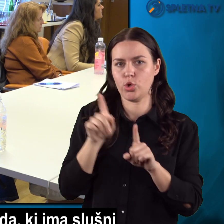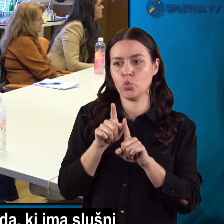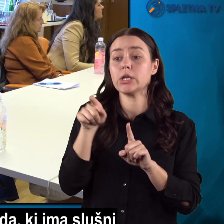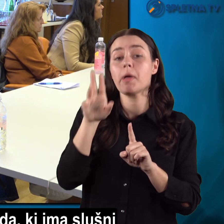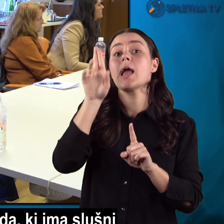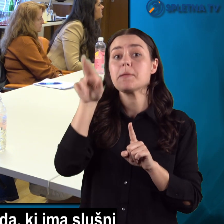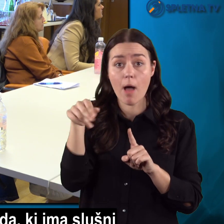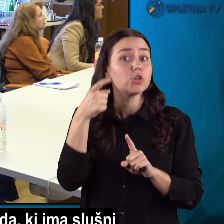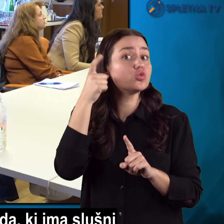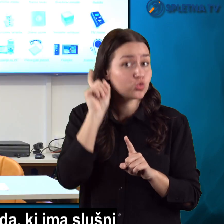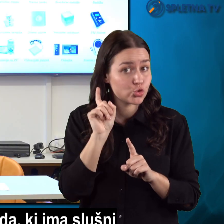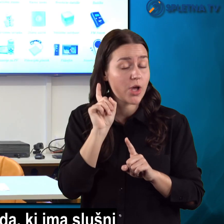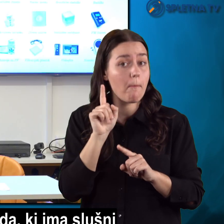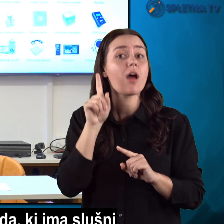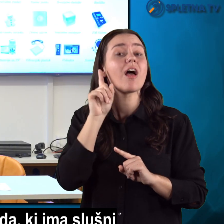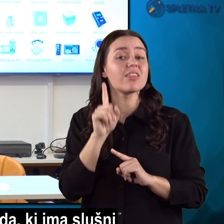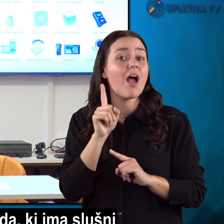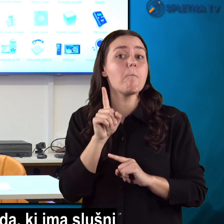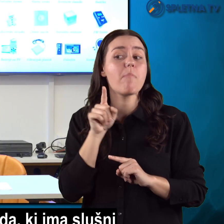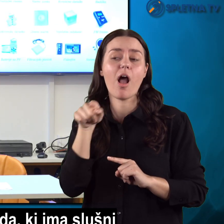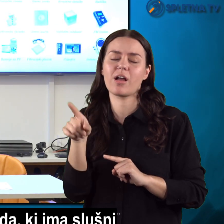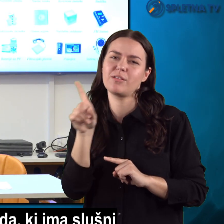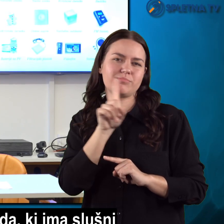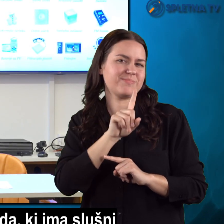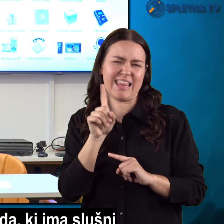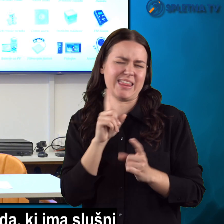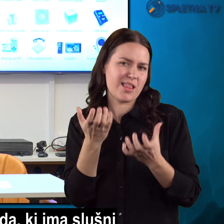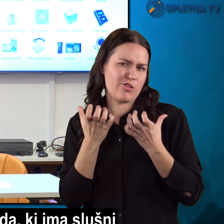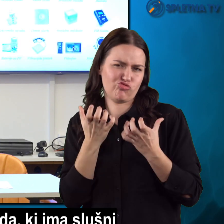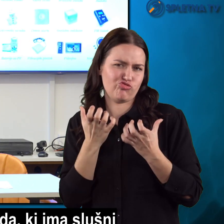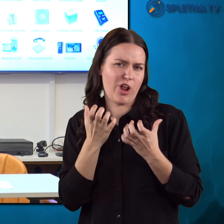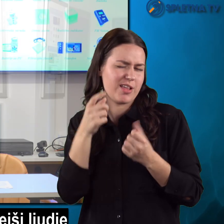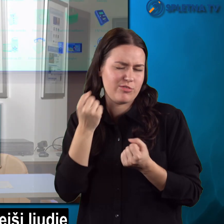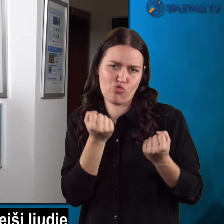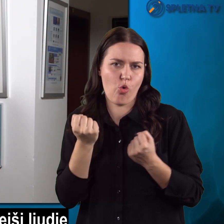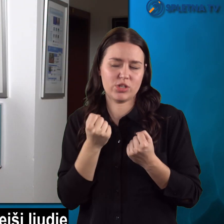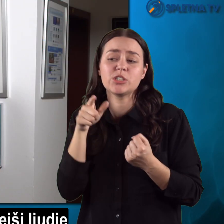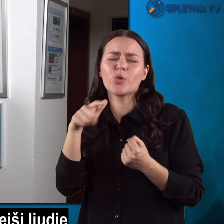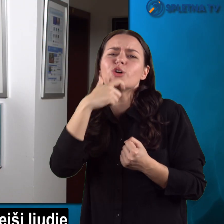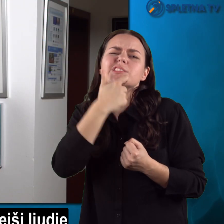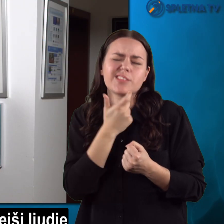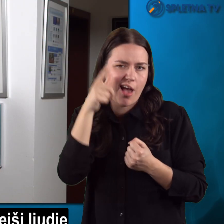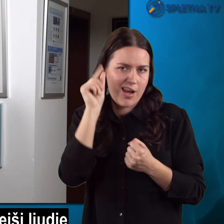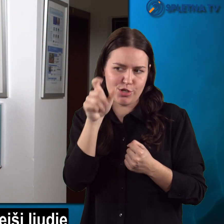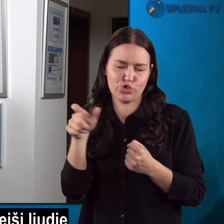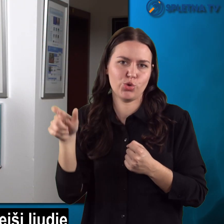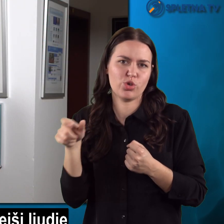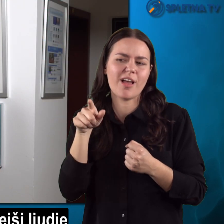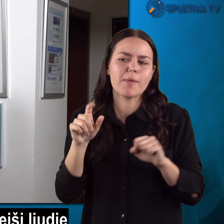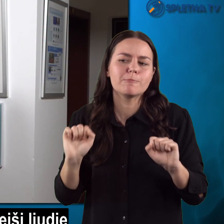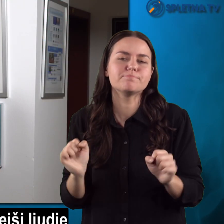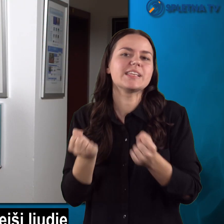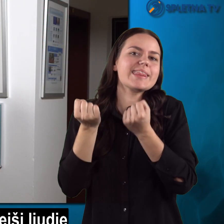ima slušni aparat, ampak ga ne želi imeti, ker so starejši ljudje in jim